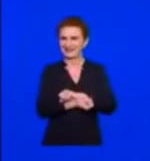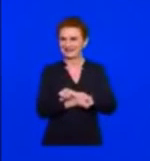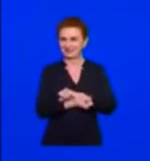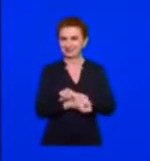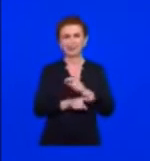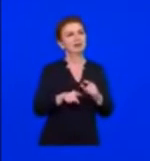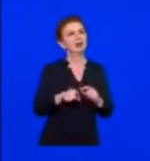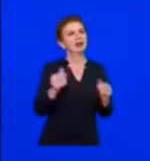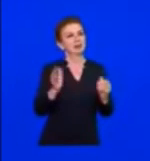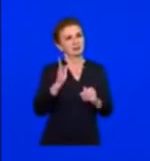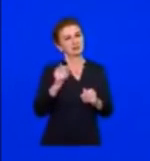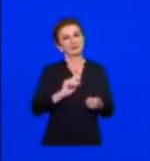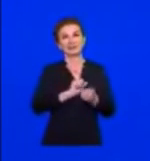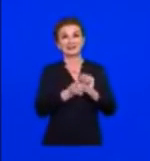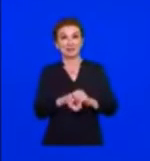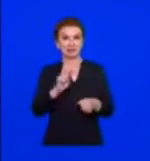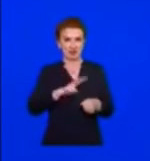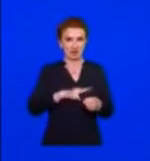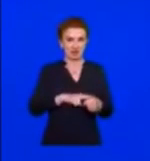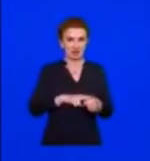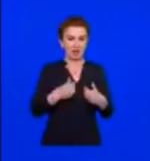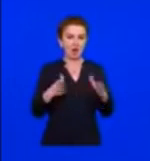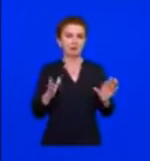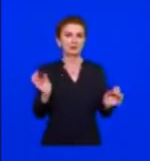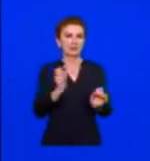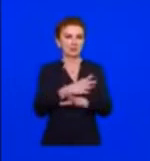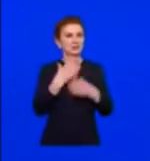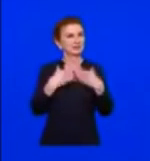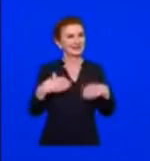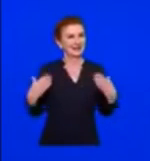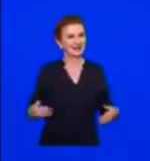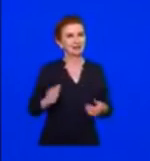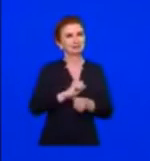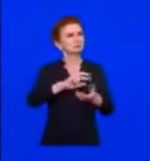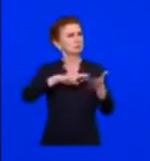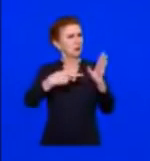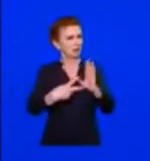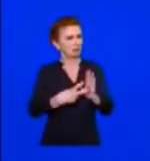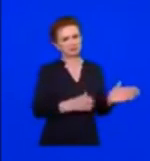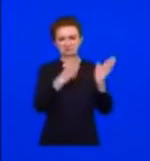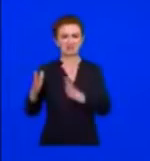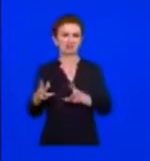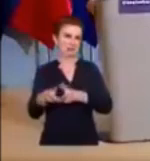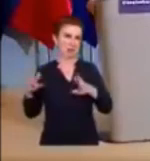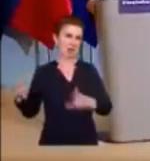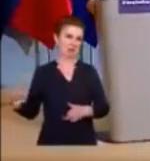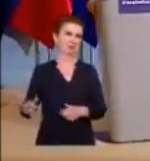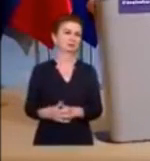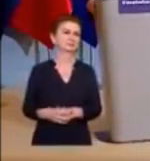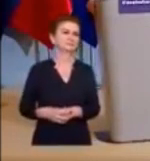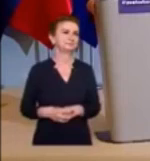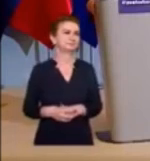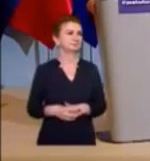musieli zmieniać te daty. Otwarcie kin, teatrów jest planowane na kolejne etapy. Dziękuję bardzo.